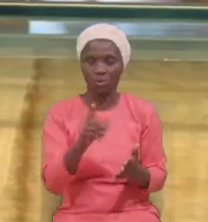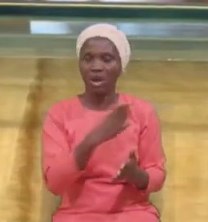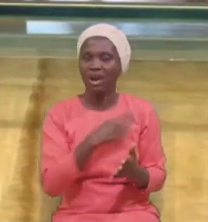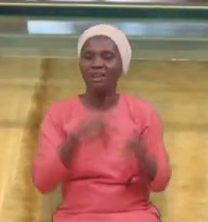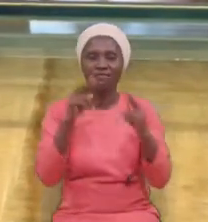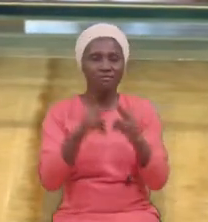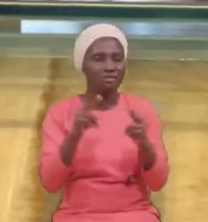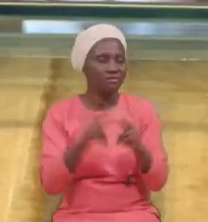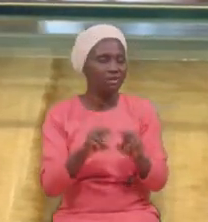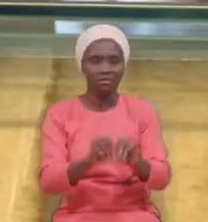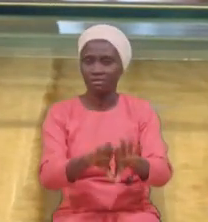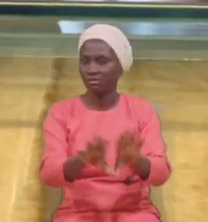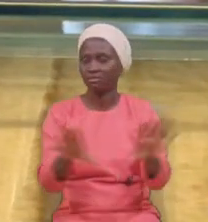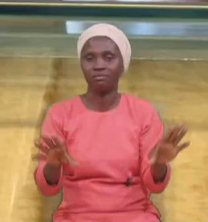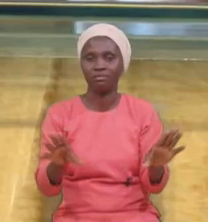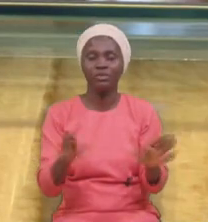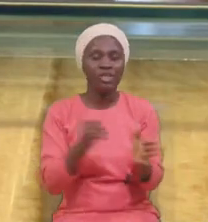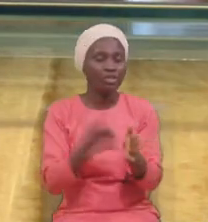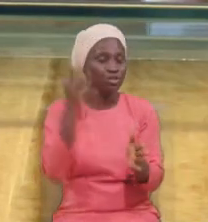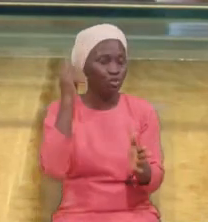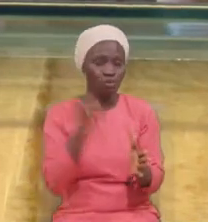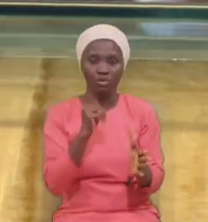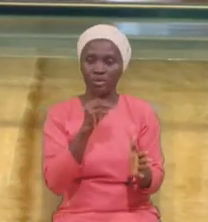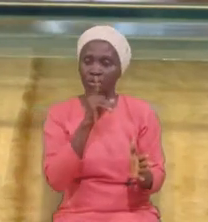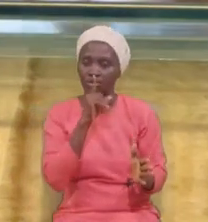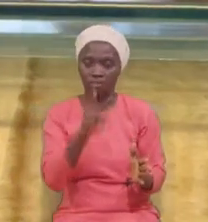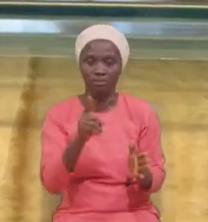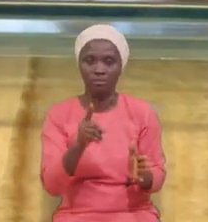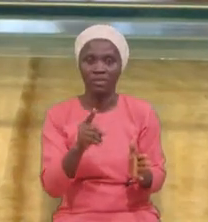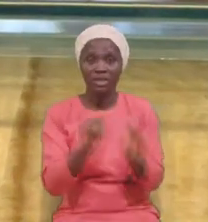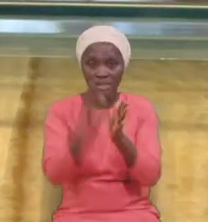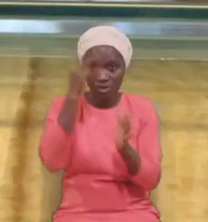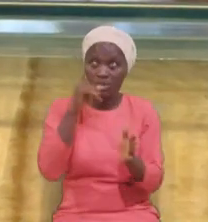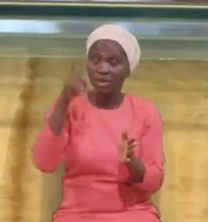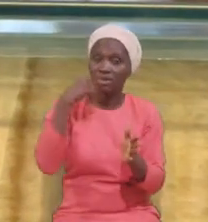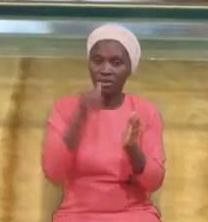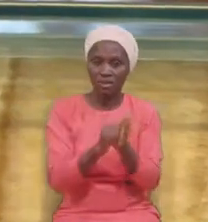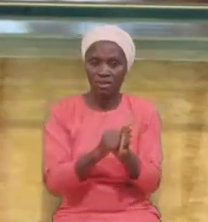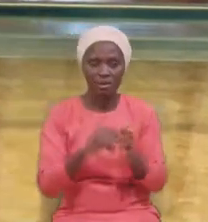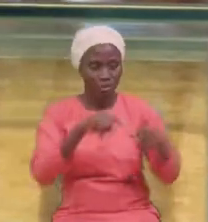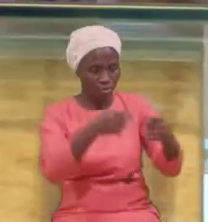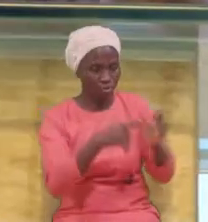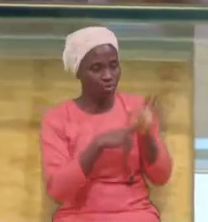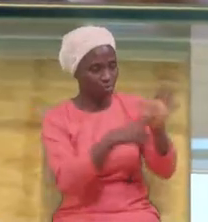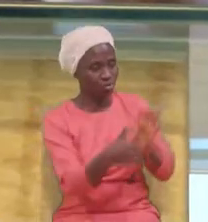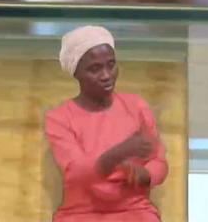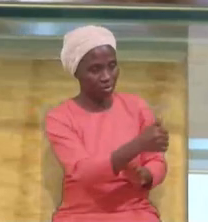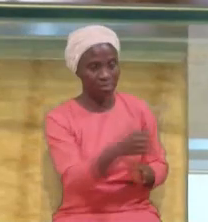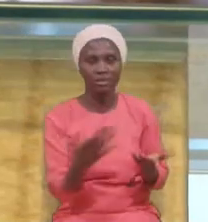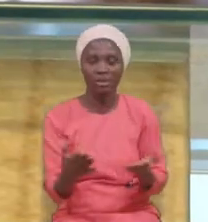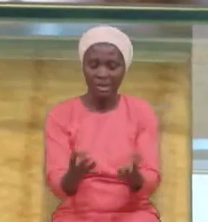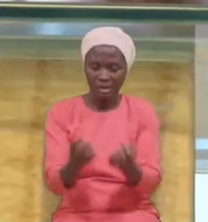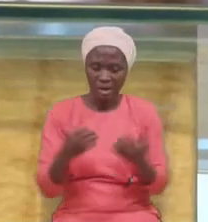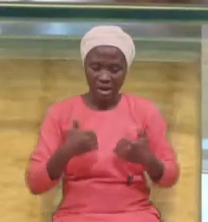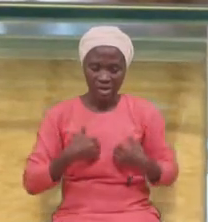et vérifiable. Le miracle de la purification était réel et vérifiable. Il lui a dit, va te